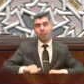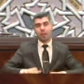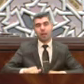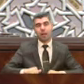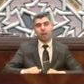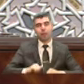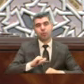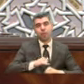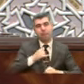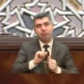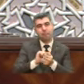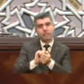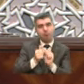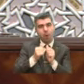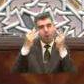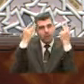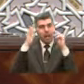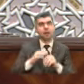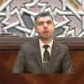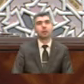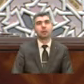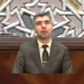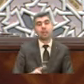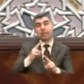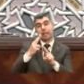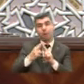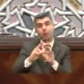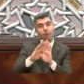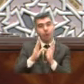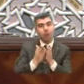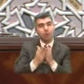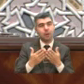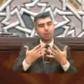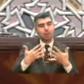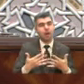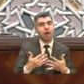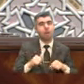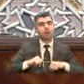والشباب والرياضه. بداية باسمكم جميعا نرحب بالسيد الوزير،